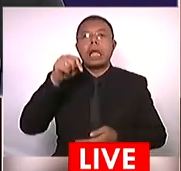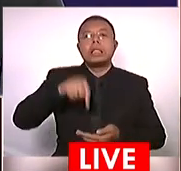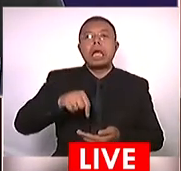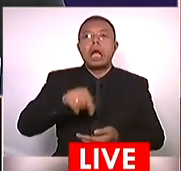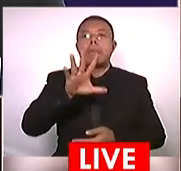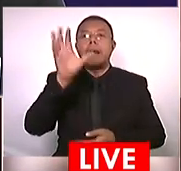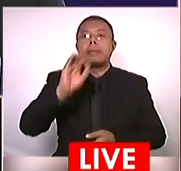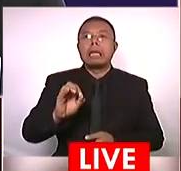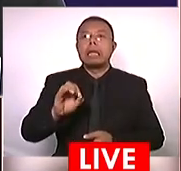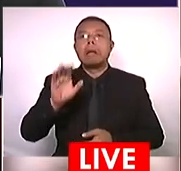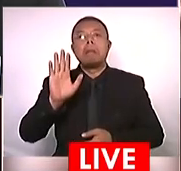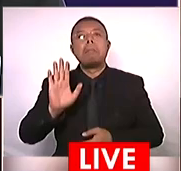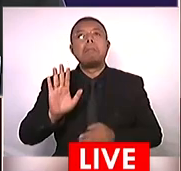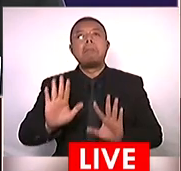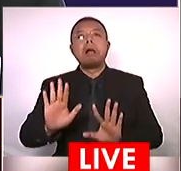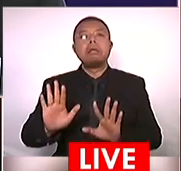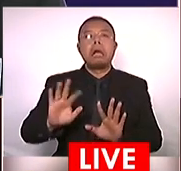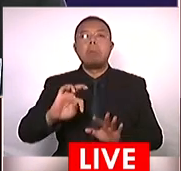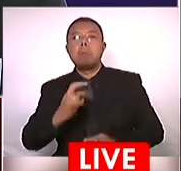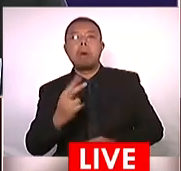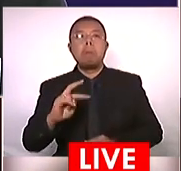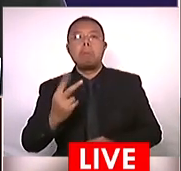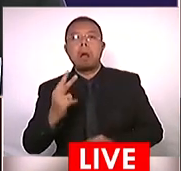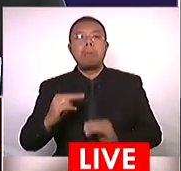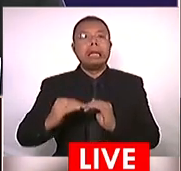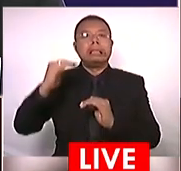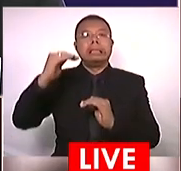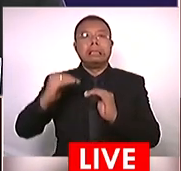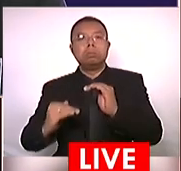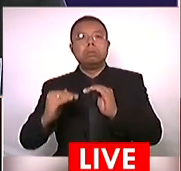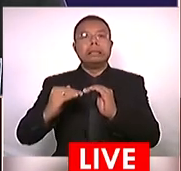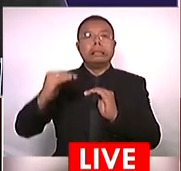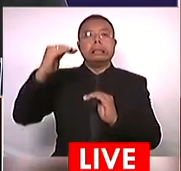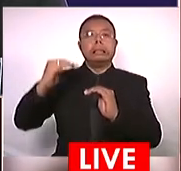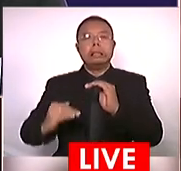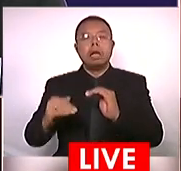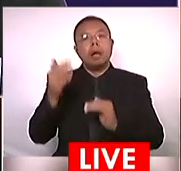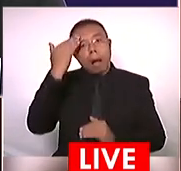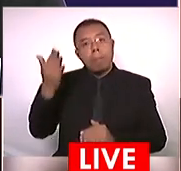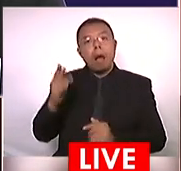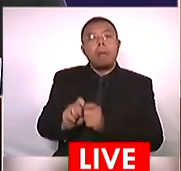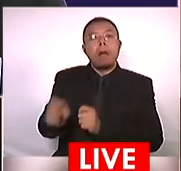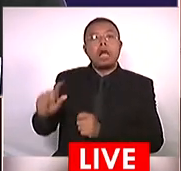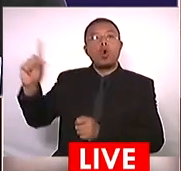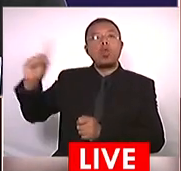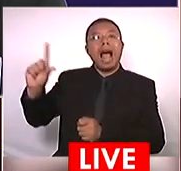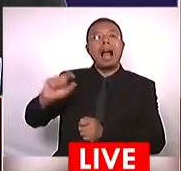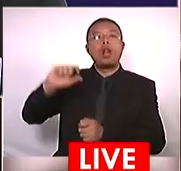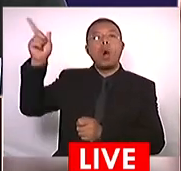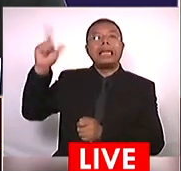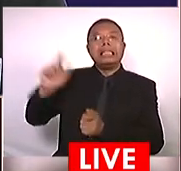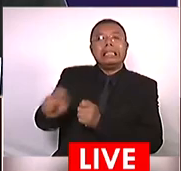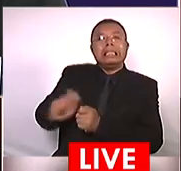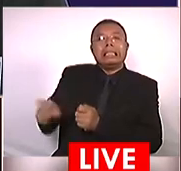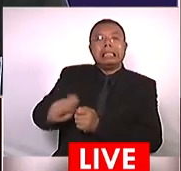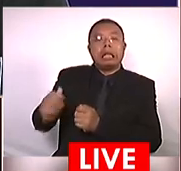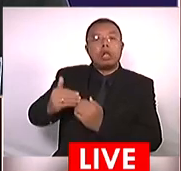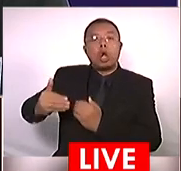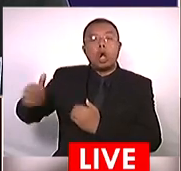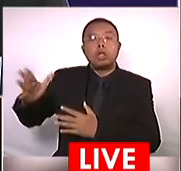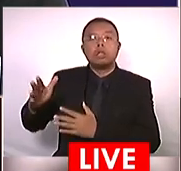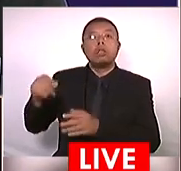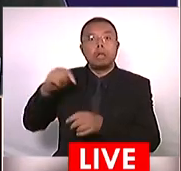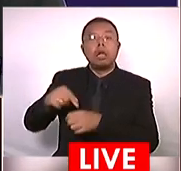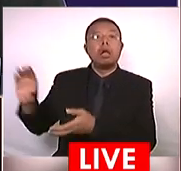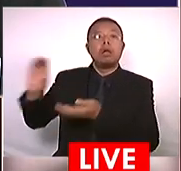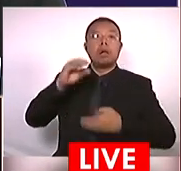ini juga masih mengalami banyak kontraksi dalam arti hutang luar negeri masih menjadi andalan utama sekaligus